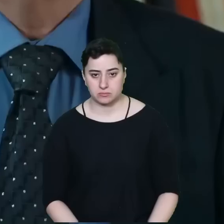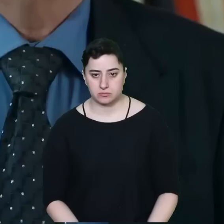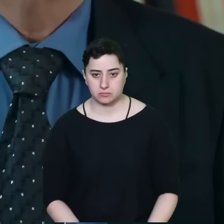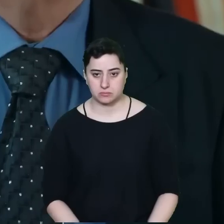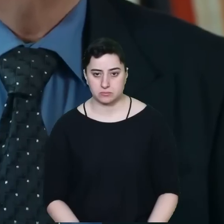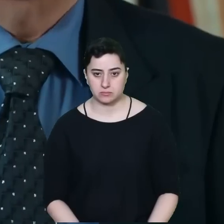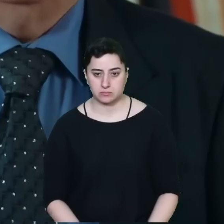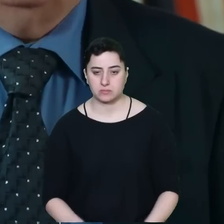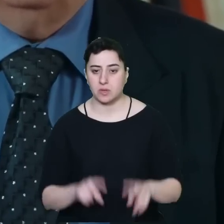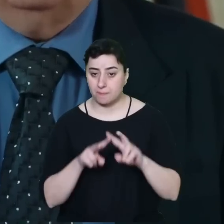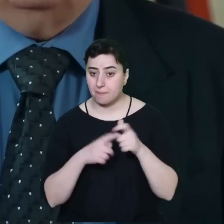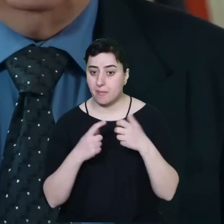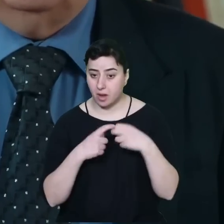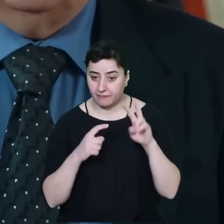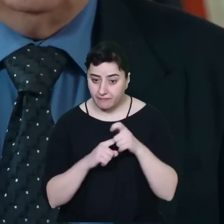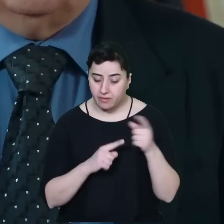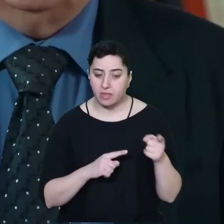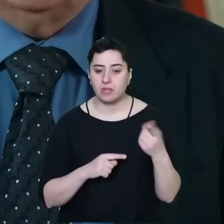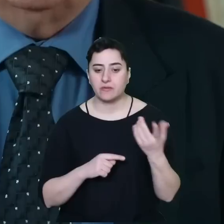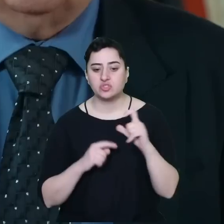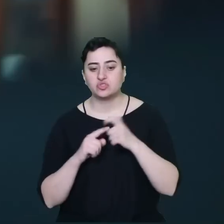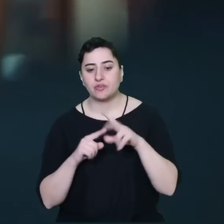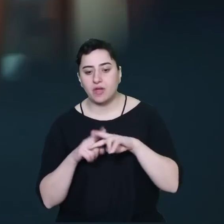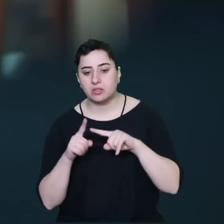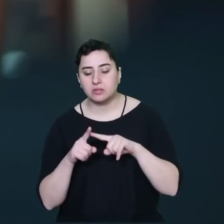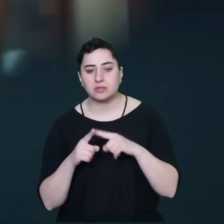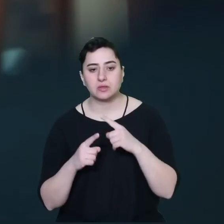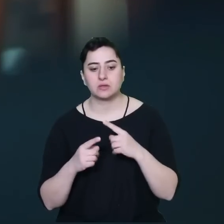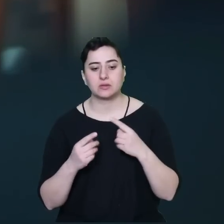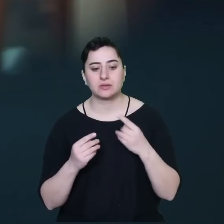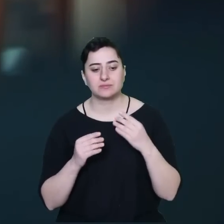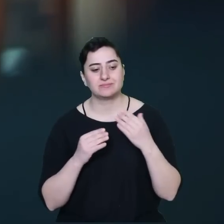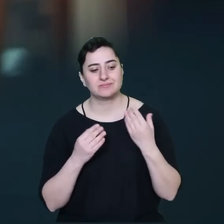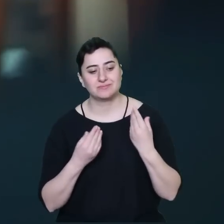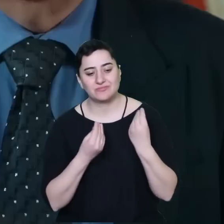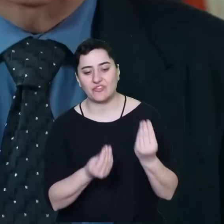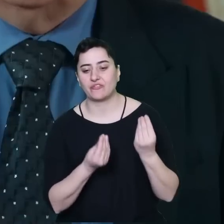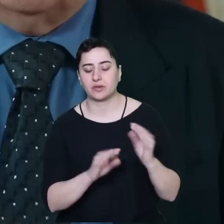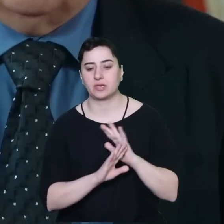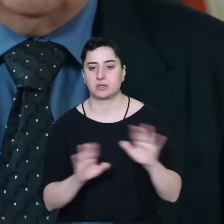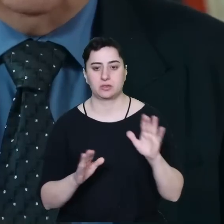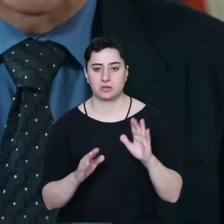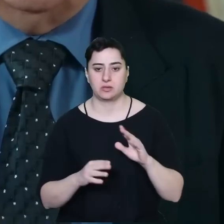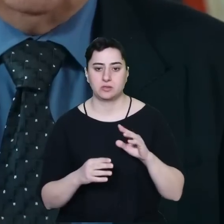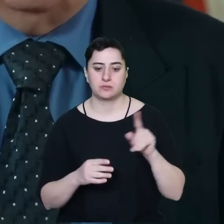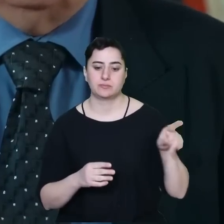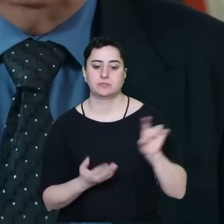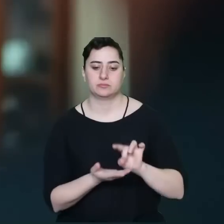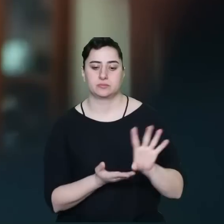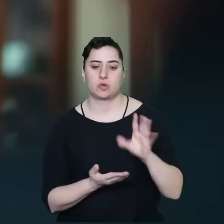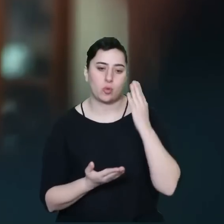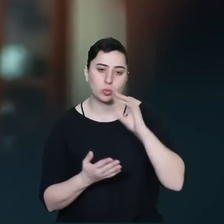Özellikle Merve ve Cevat için toleransımın sonuna geldim. Artık tasdiklenme